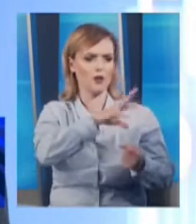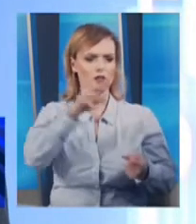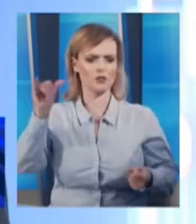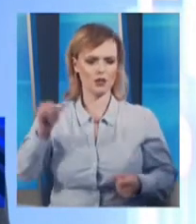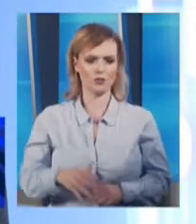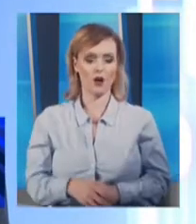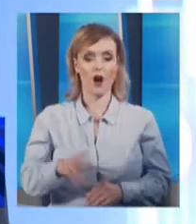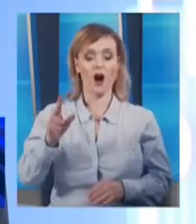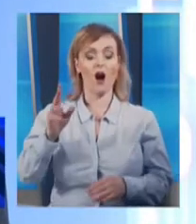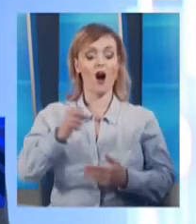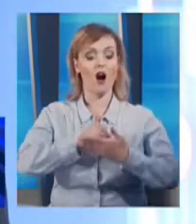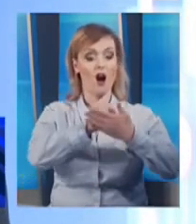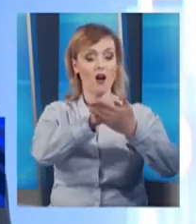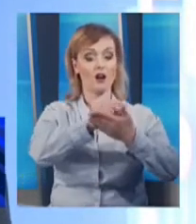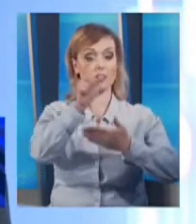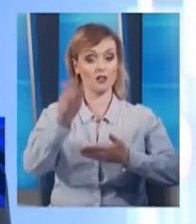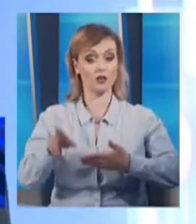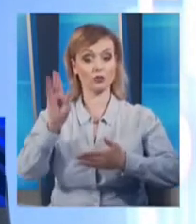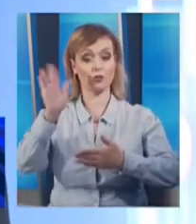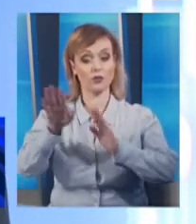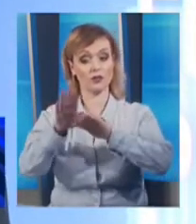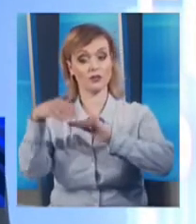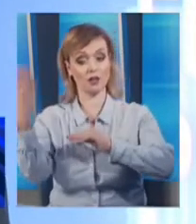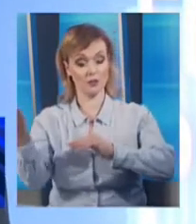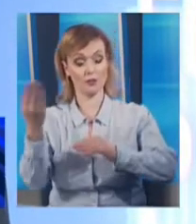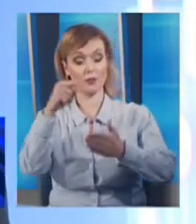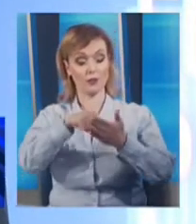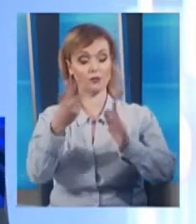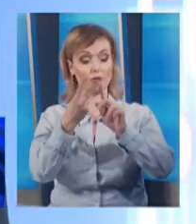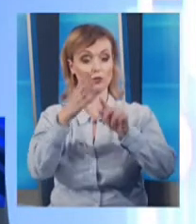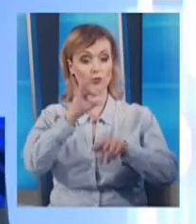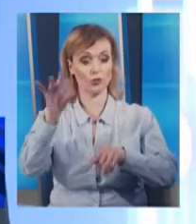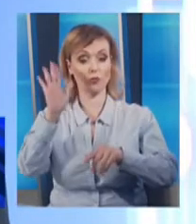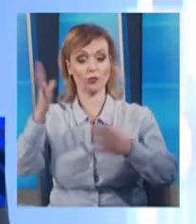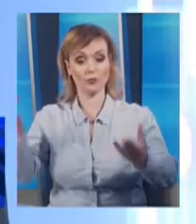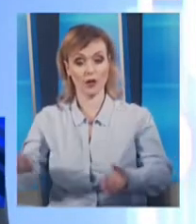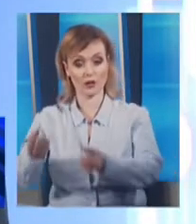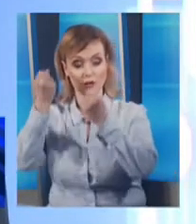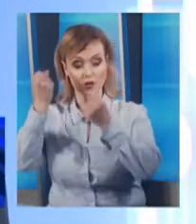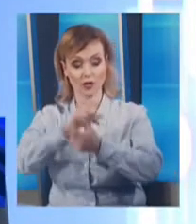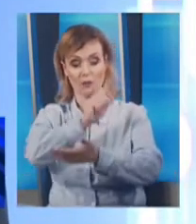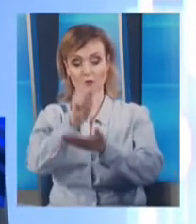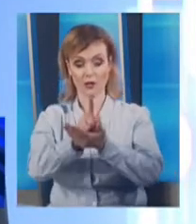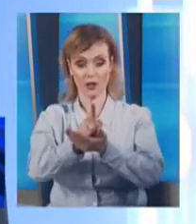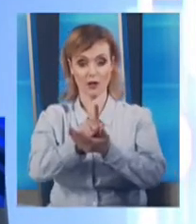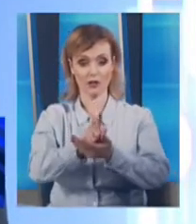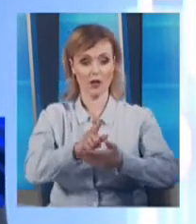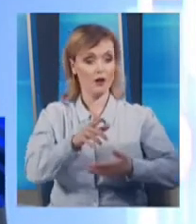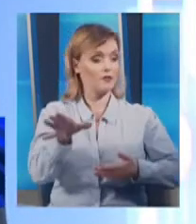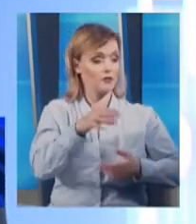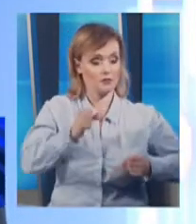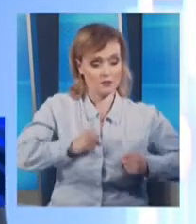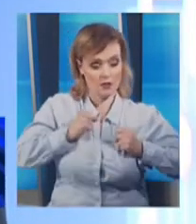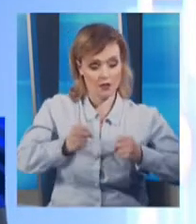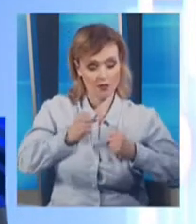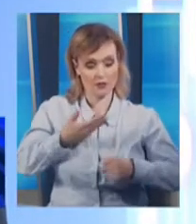va trece din partea dreptii în turul 2 va fi susținut necondiționat de toate forțele